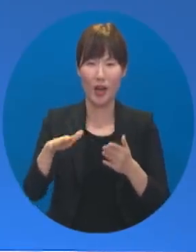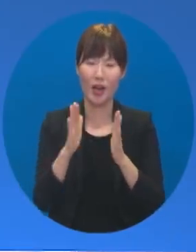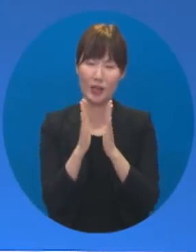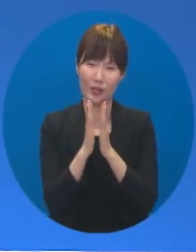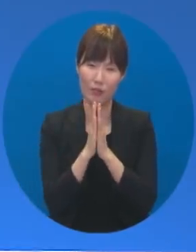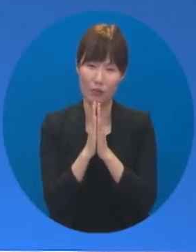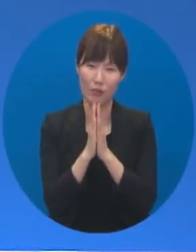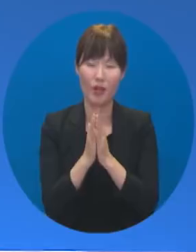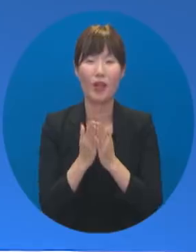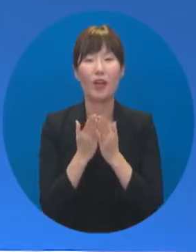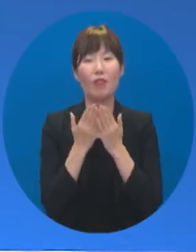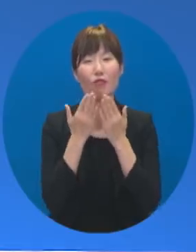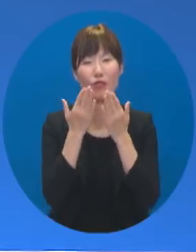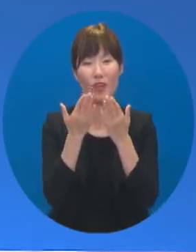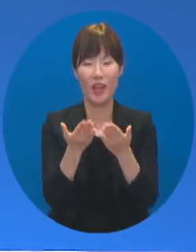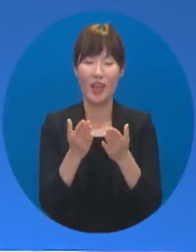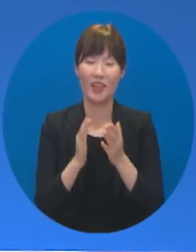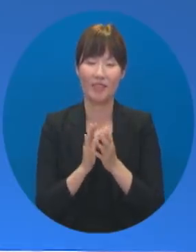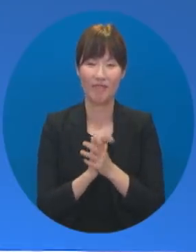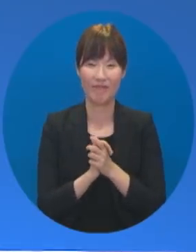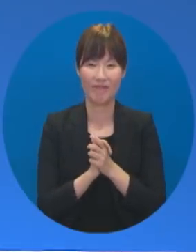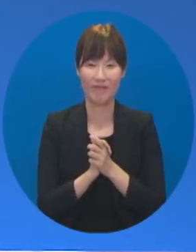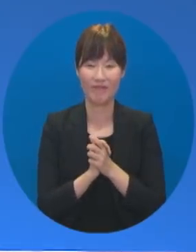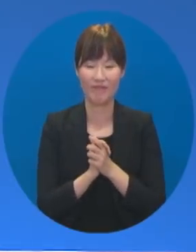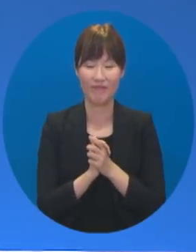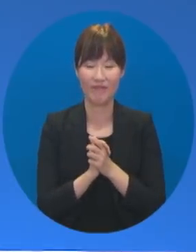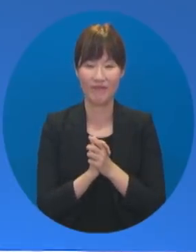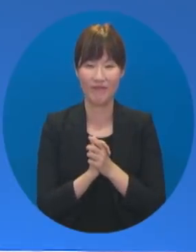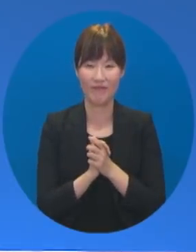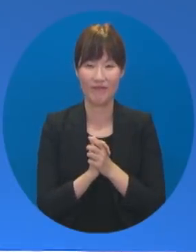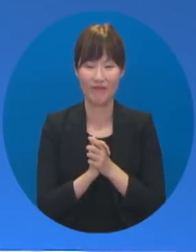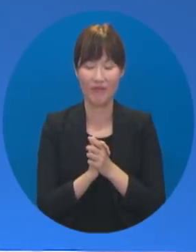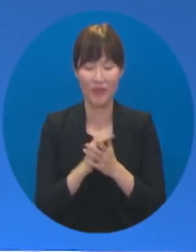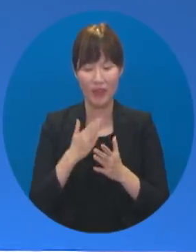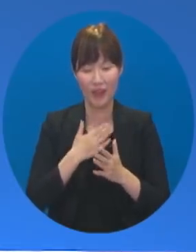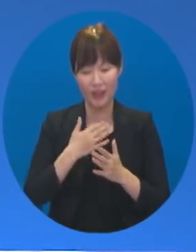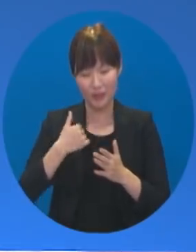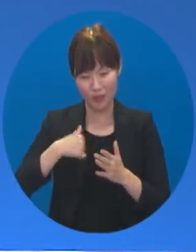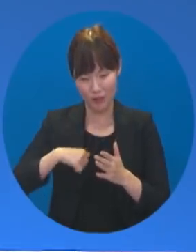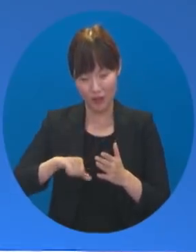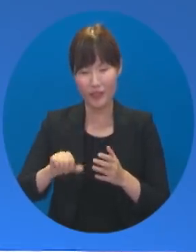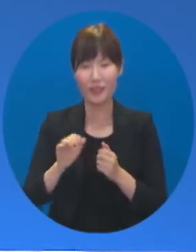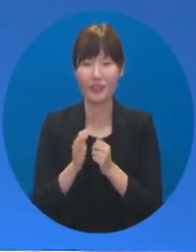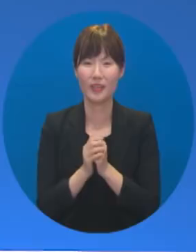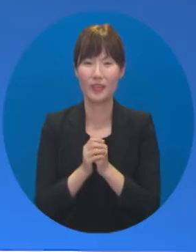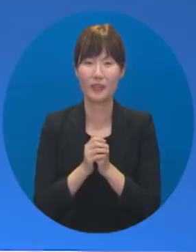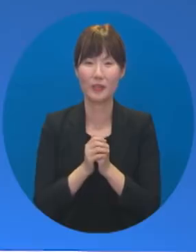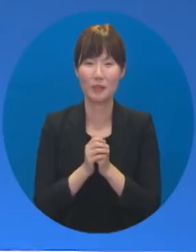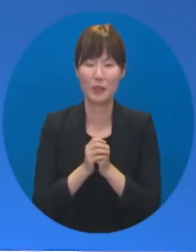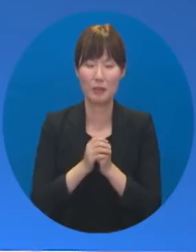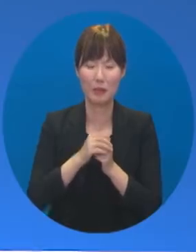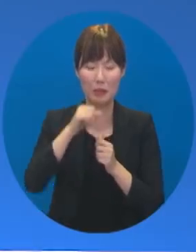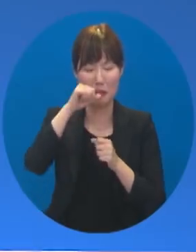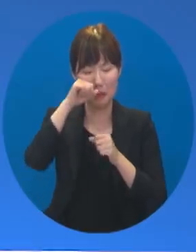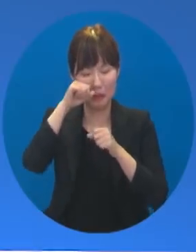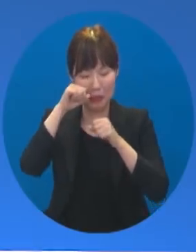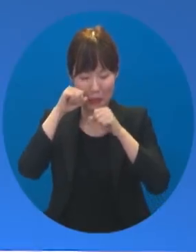네, 원기랑 저랑 또 저도 또 눈물이 많고 원기도 눈물이 많거든요. 그래서